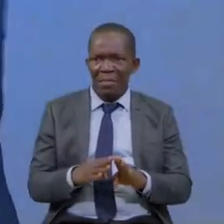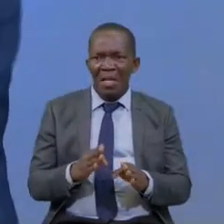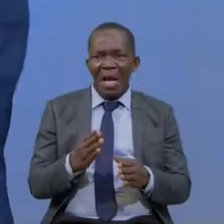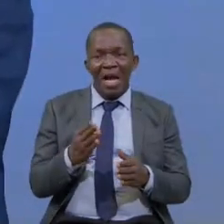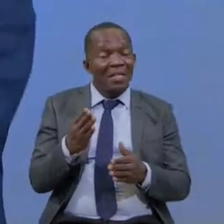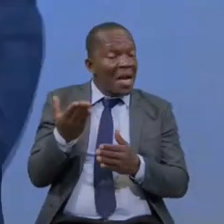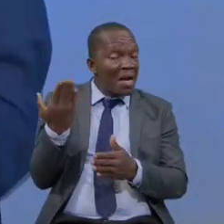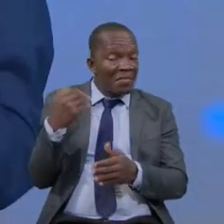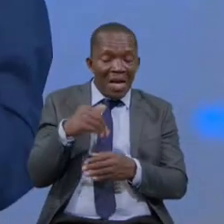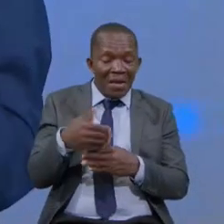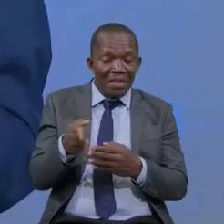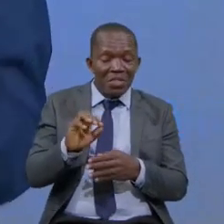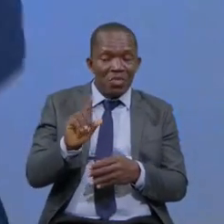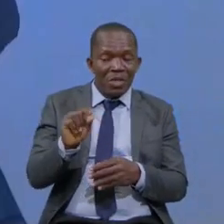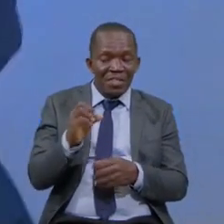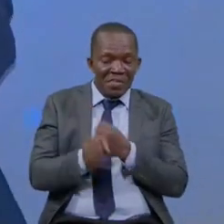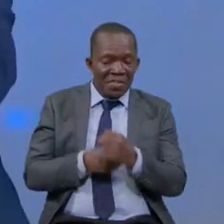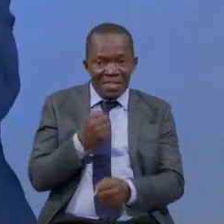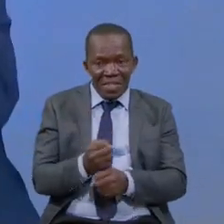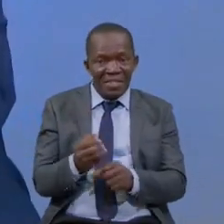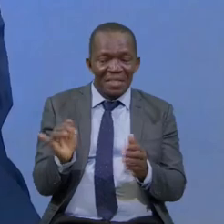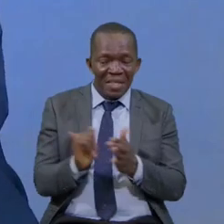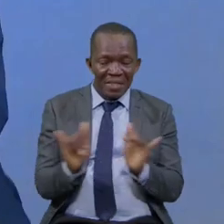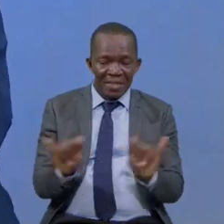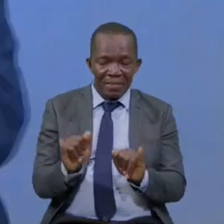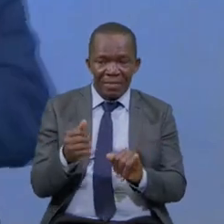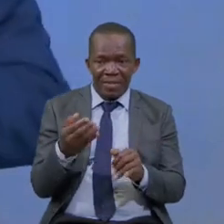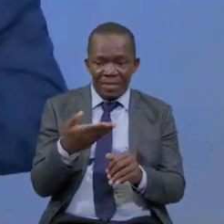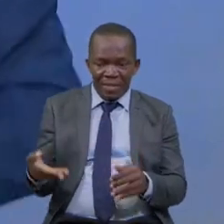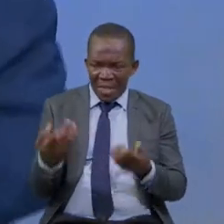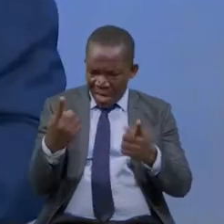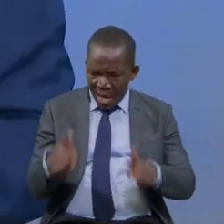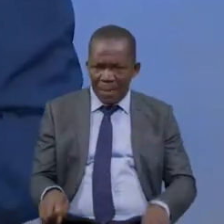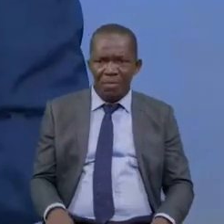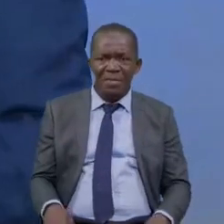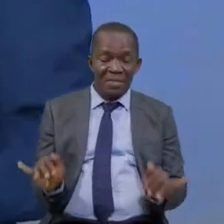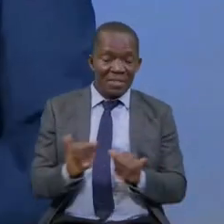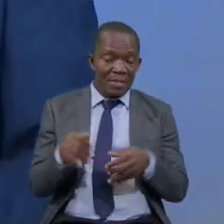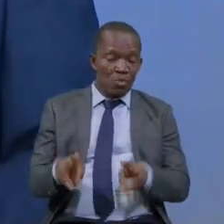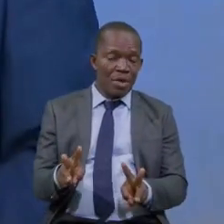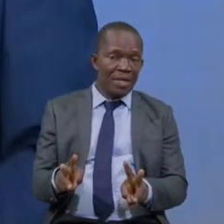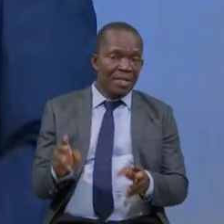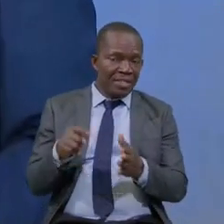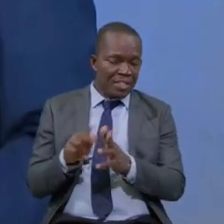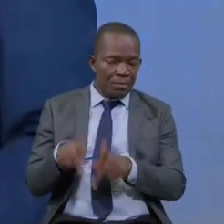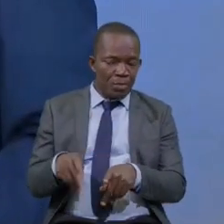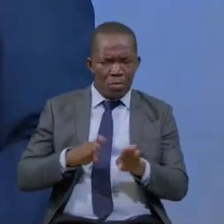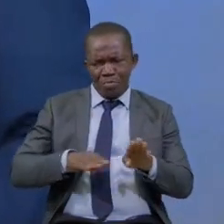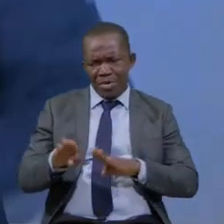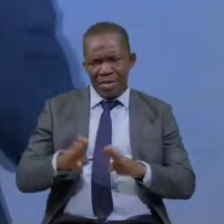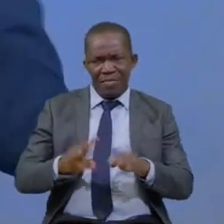même chose arrive. La même manière qu'ils se sont fâchés, il y a de cela 20 ans,